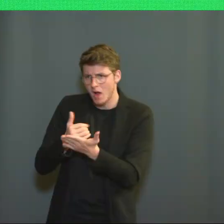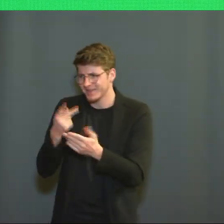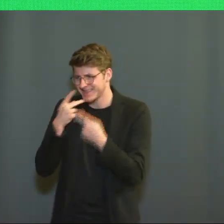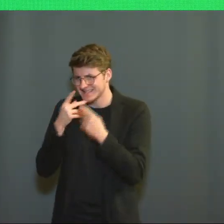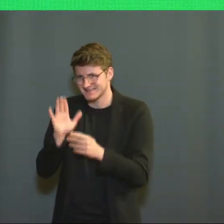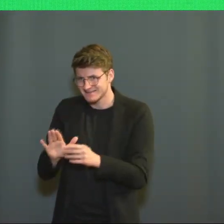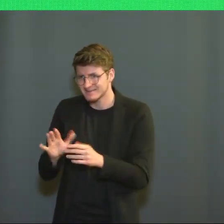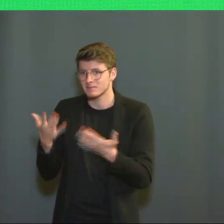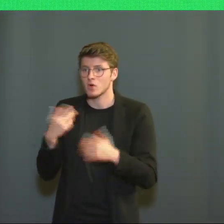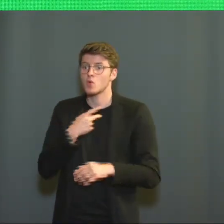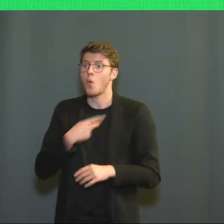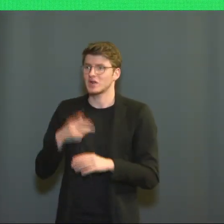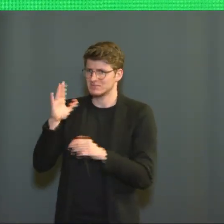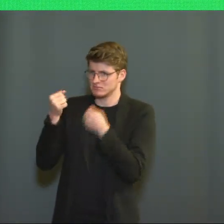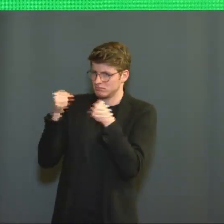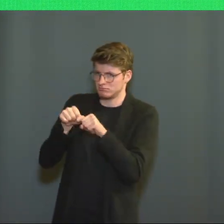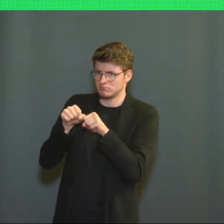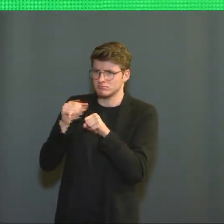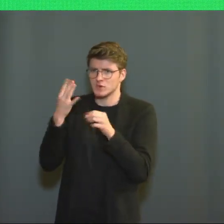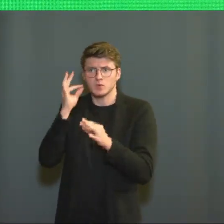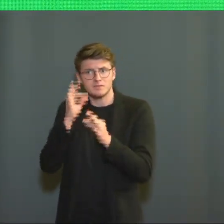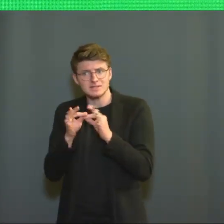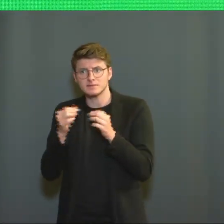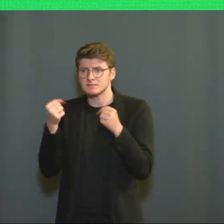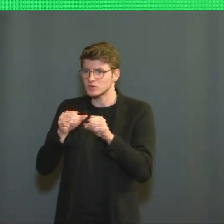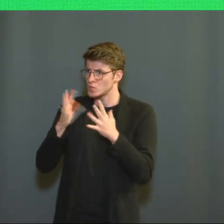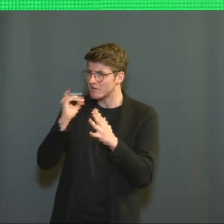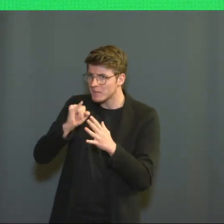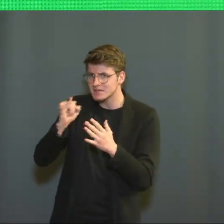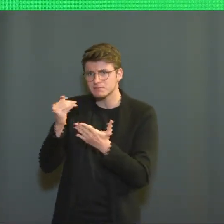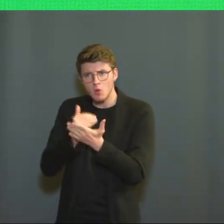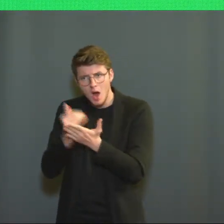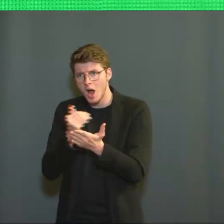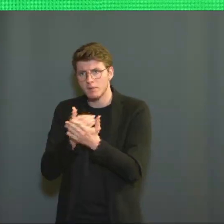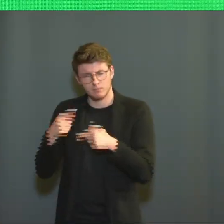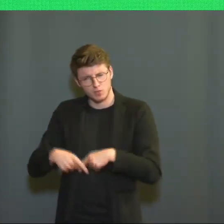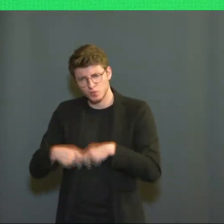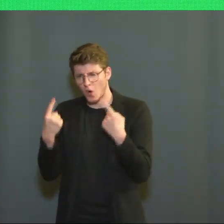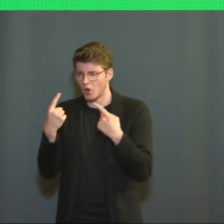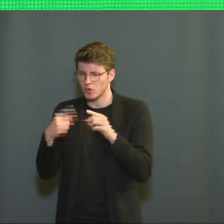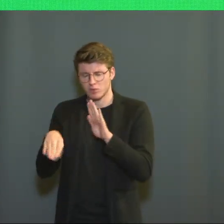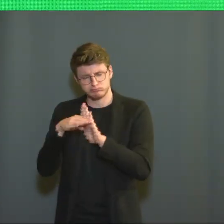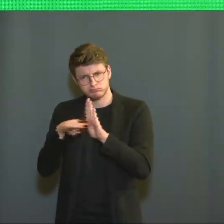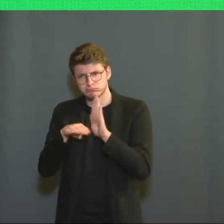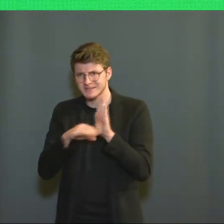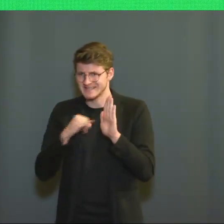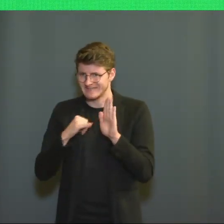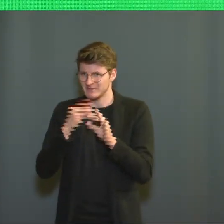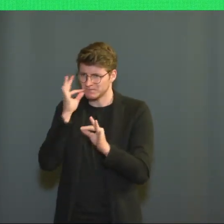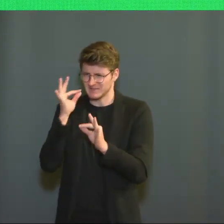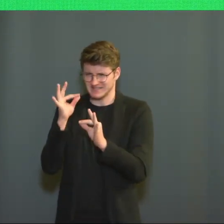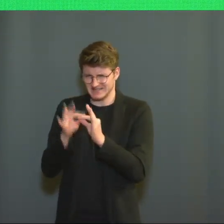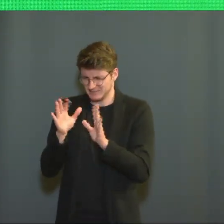over medische gegevens, gedurende 60 dagen bewaard worden. Heel duidelijk voor medische doeleinden, niet voor